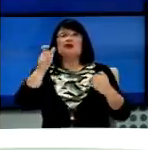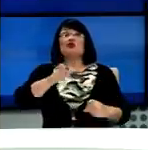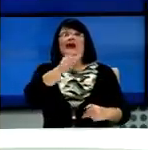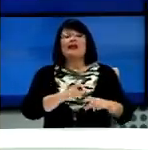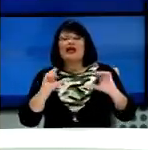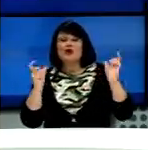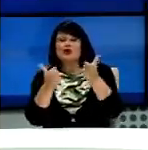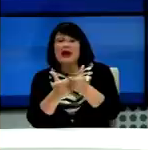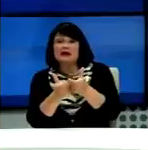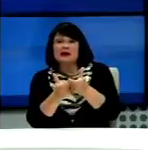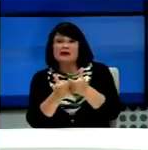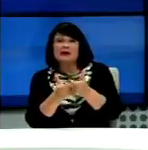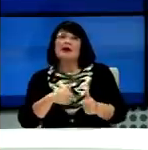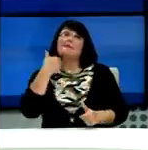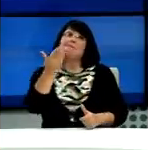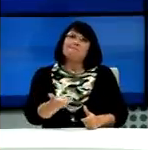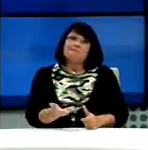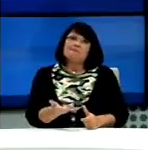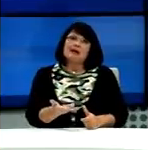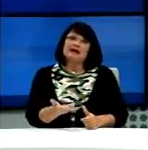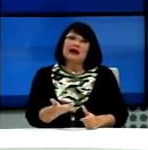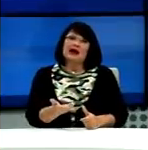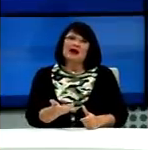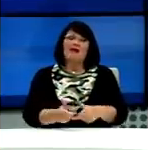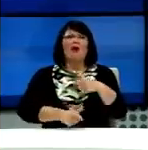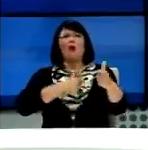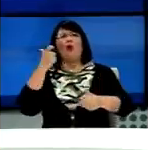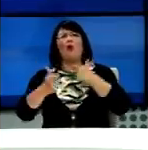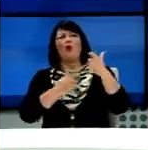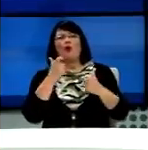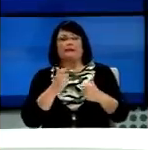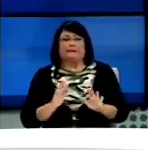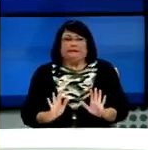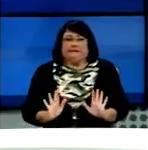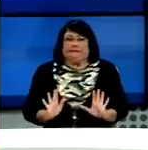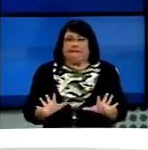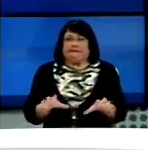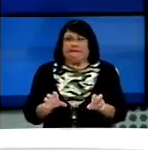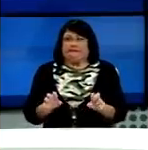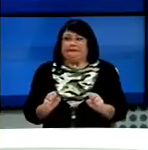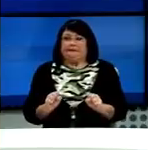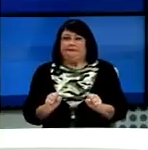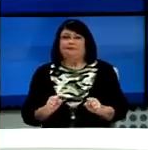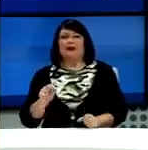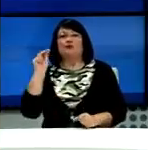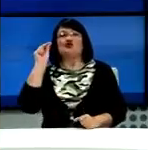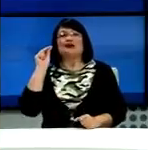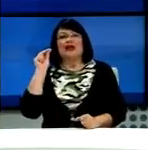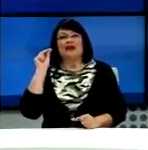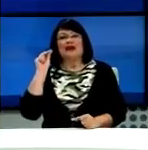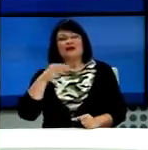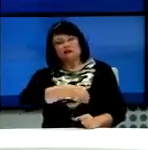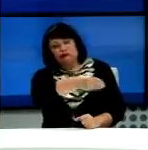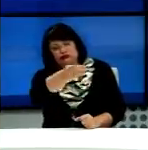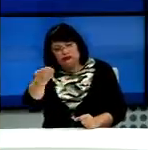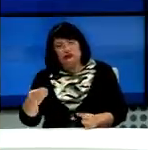του, αλλά μετά από το σάλοπο και την καταγραφή υποχρεωθήκατε να το μαζέψετε και να υποσχεθείτε ότι θα